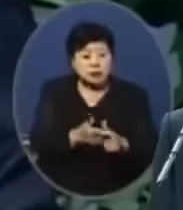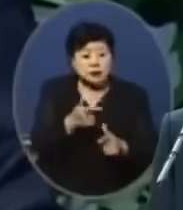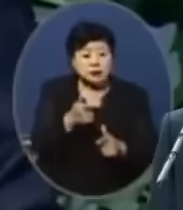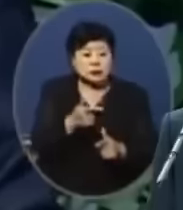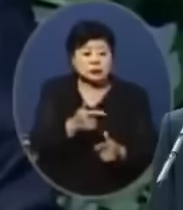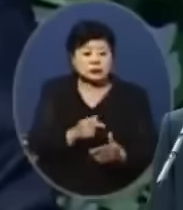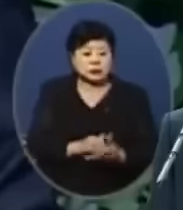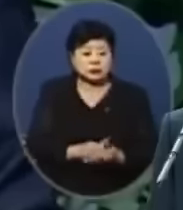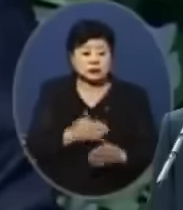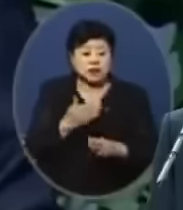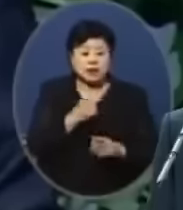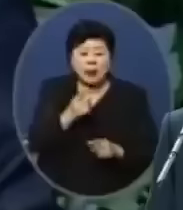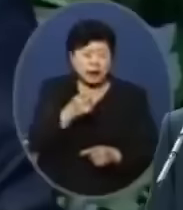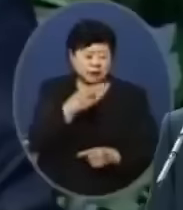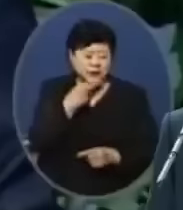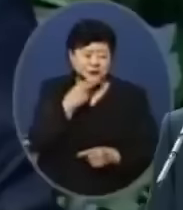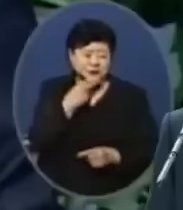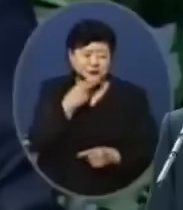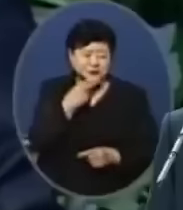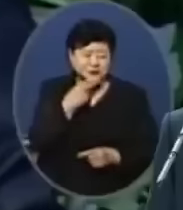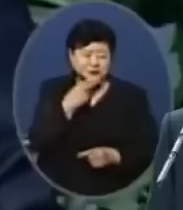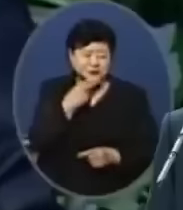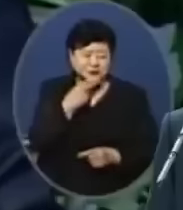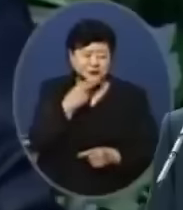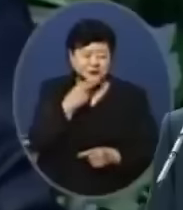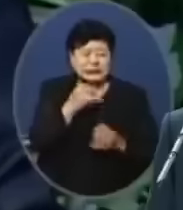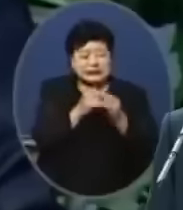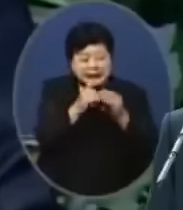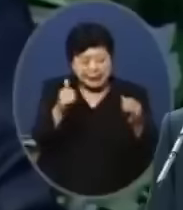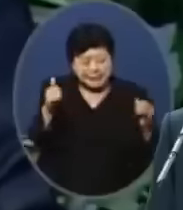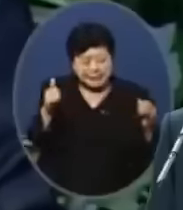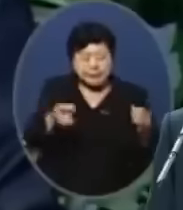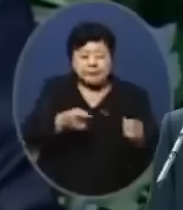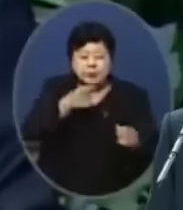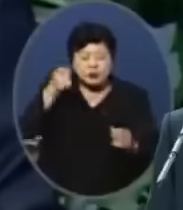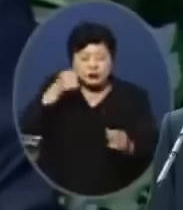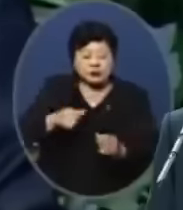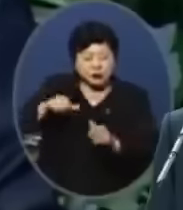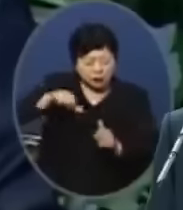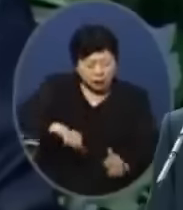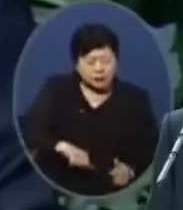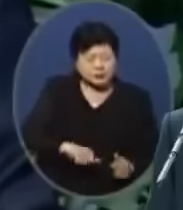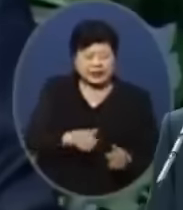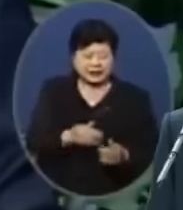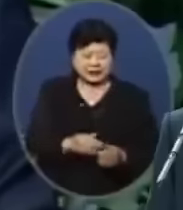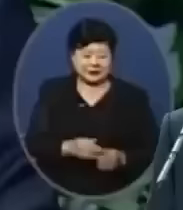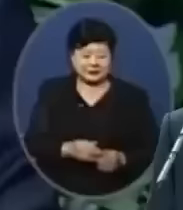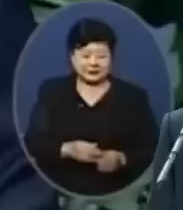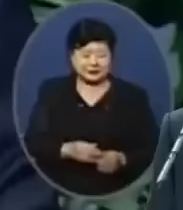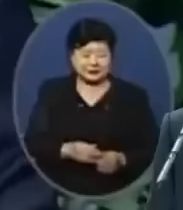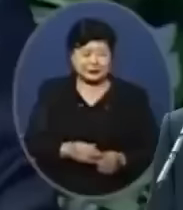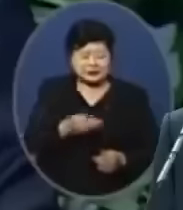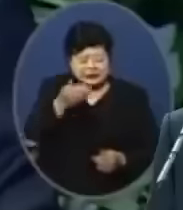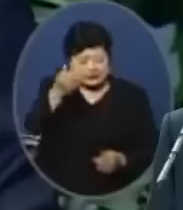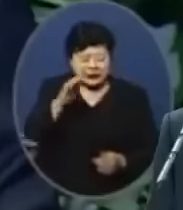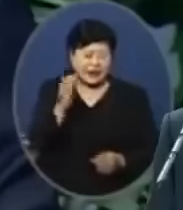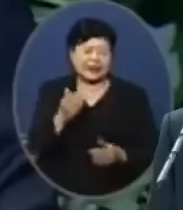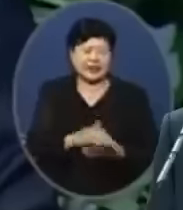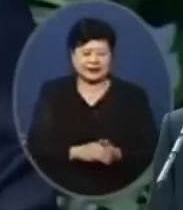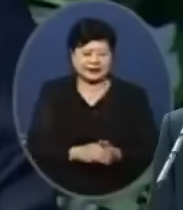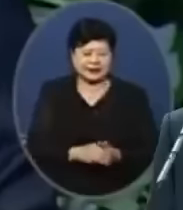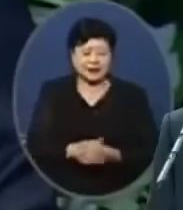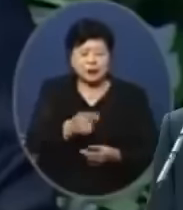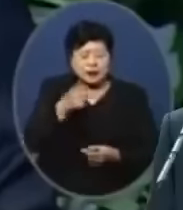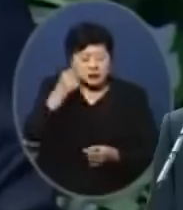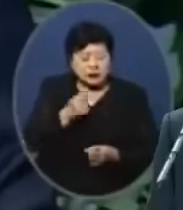예수님께서는 다른 말 안 하는 친구 니고데모를 보시고 사람이 물과 성령으로 거듭나서 차원이 달라져야 된다.